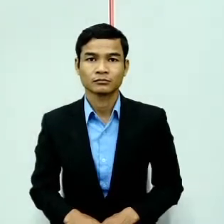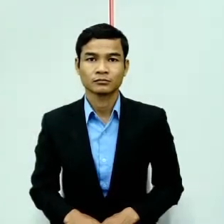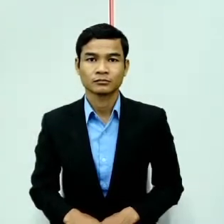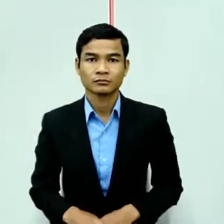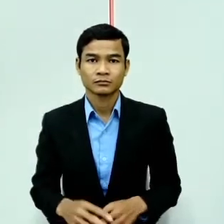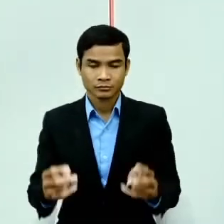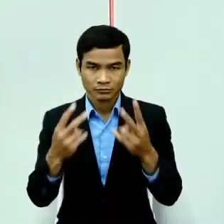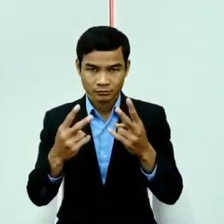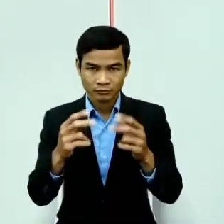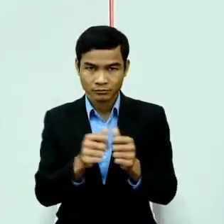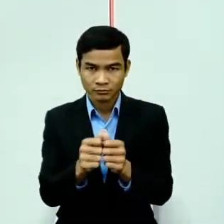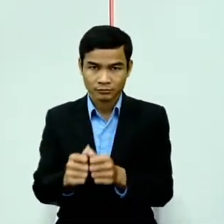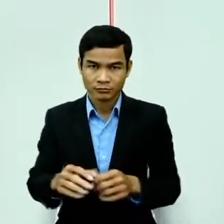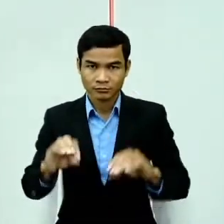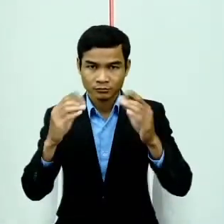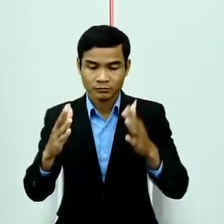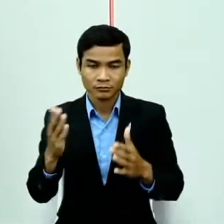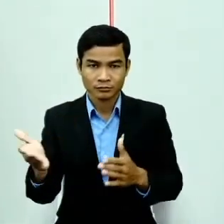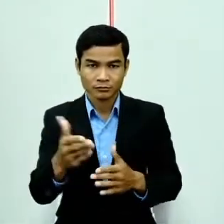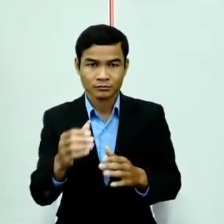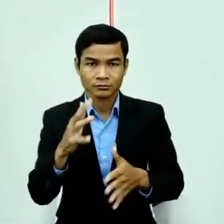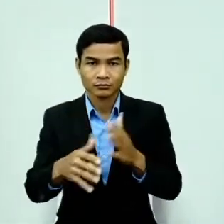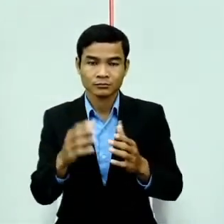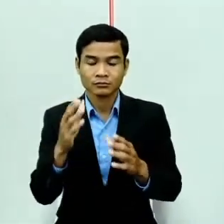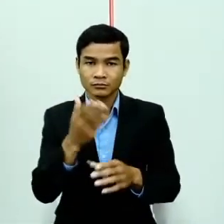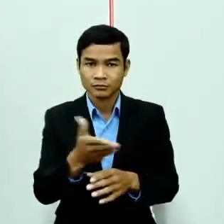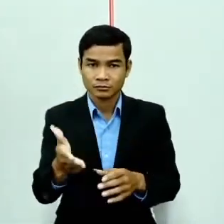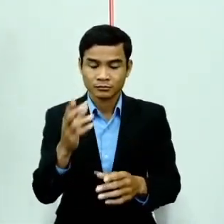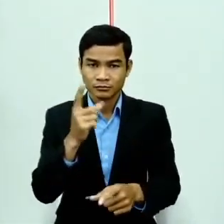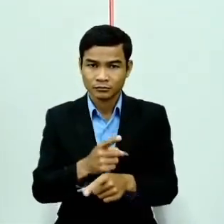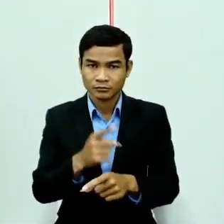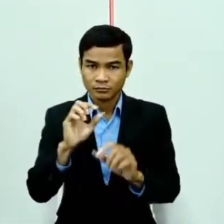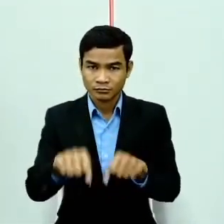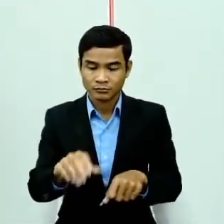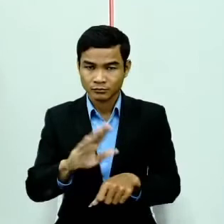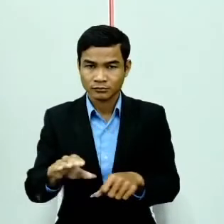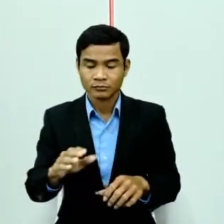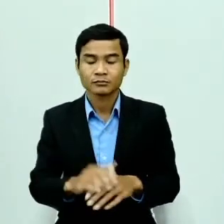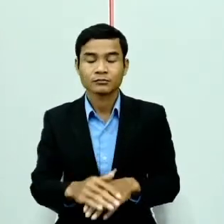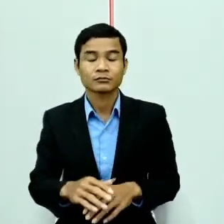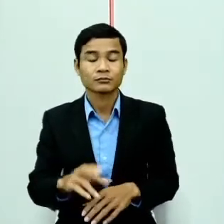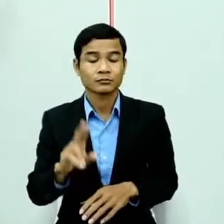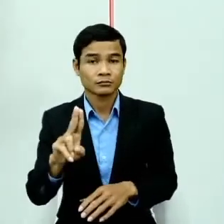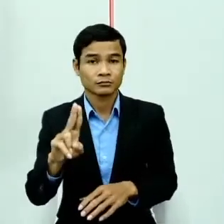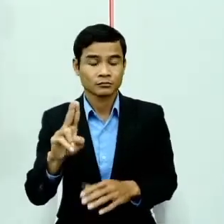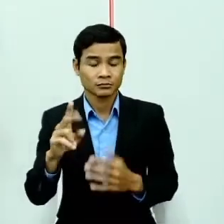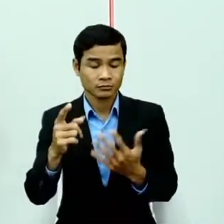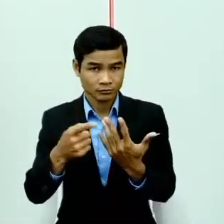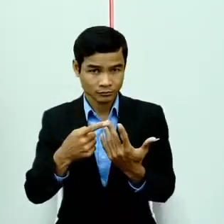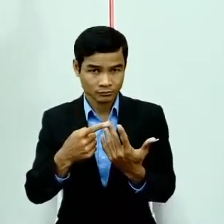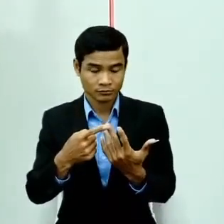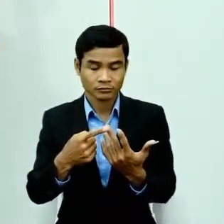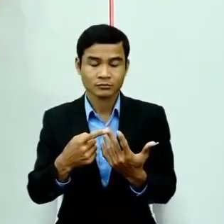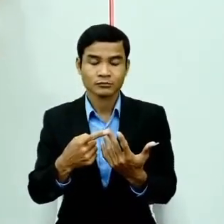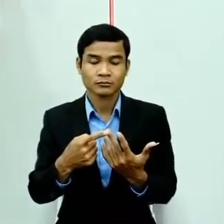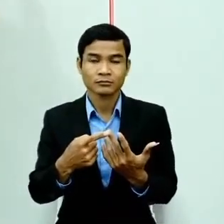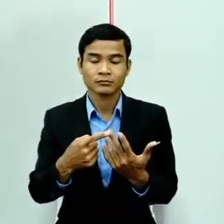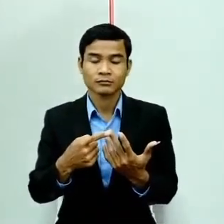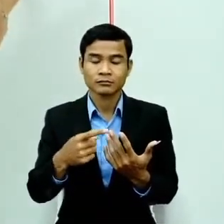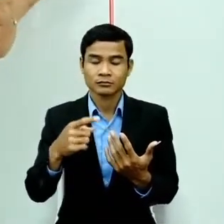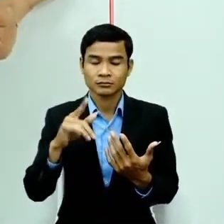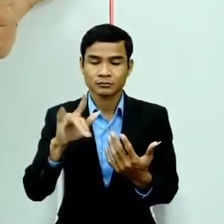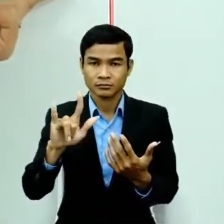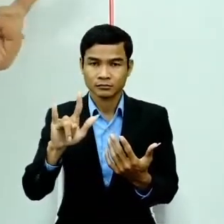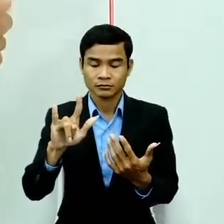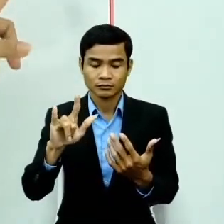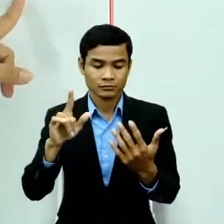tiếp tục tập chim muỗi này kêu đầm bay đằng thạch ca ăn đồ bạc con trăm trai đại được tế o ấm ấm bò